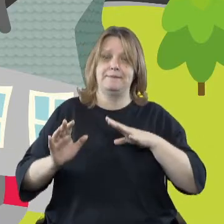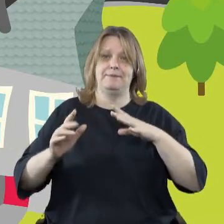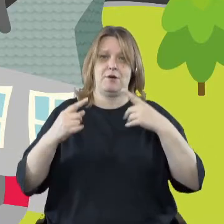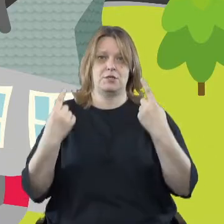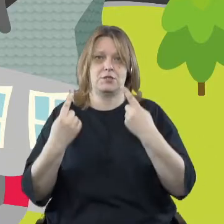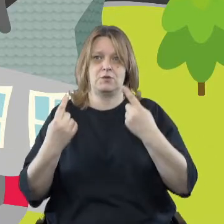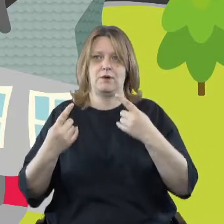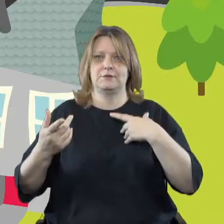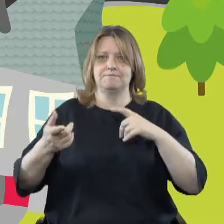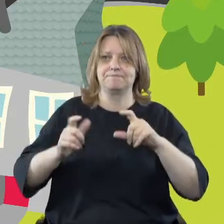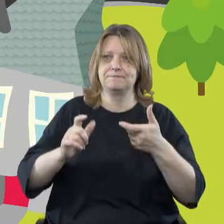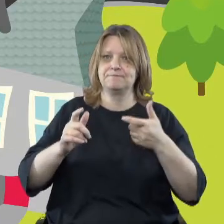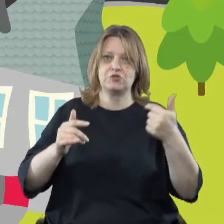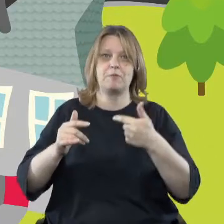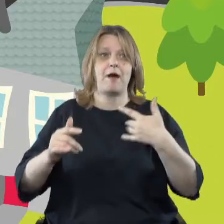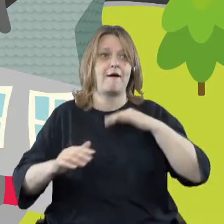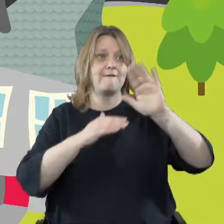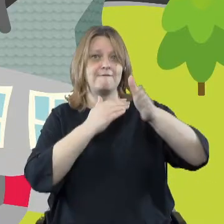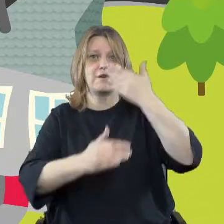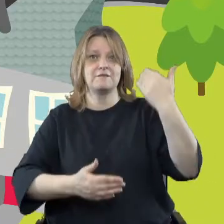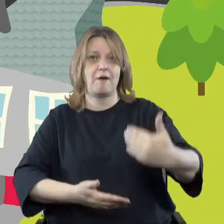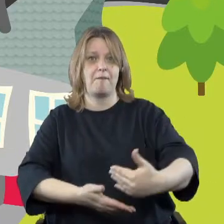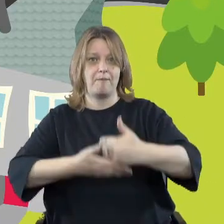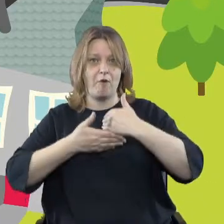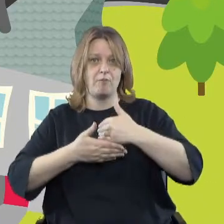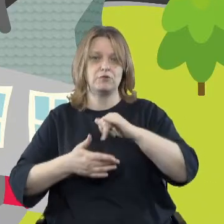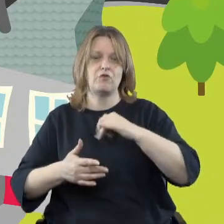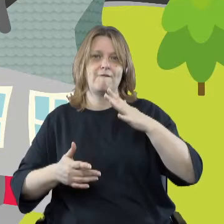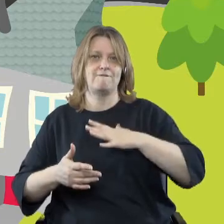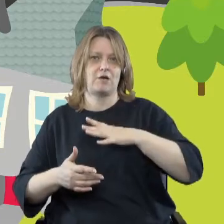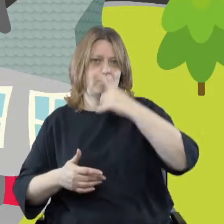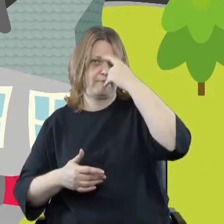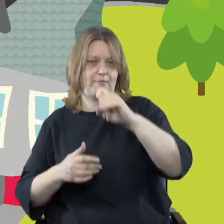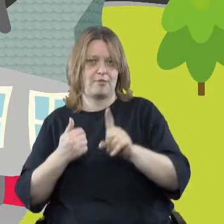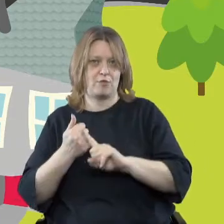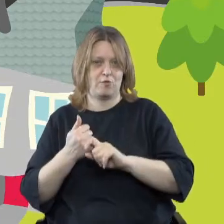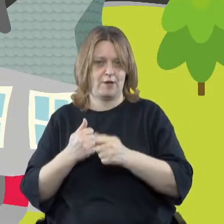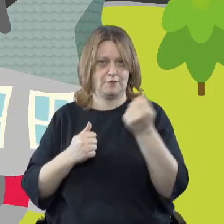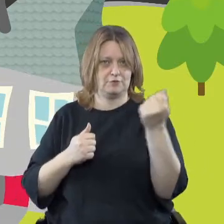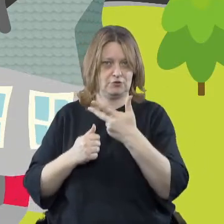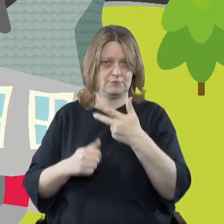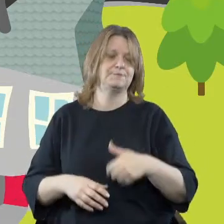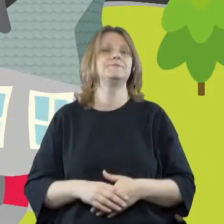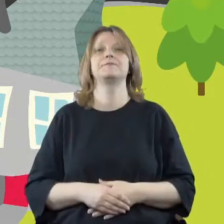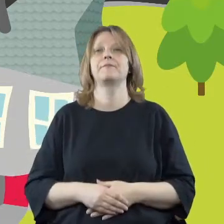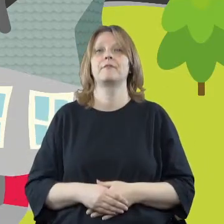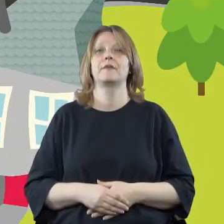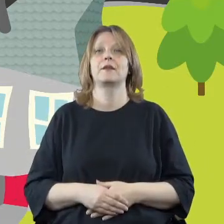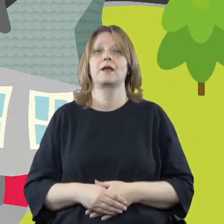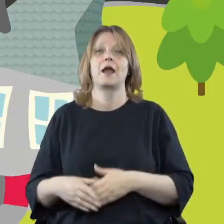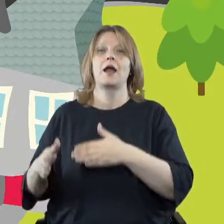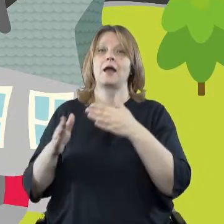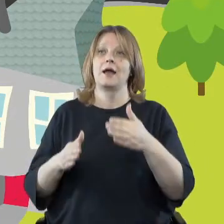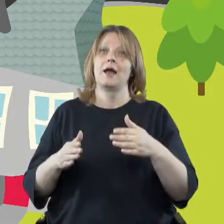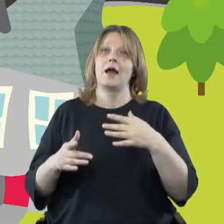gdzie trzeba wezwać pomoc, to dobrze, żebyście te numery dzieci znały. To teraz pan inspektor właśnie też kilka